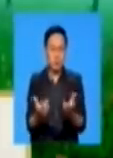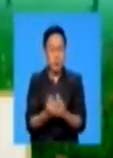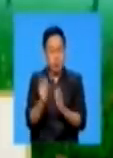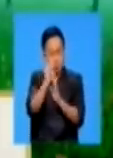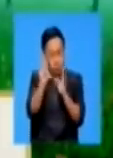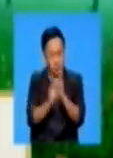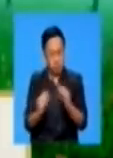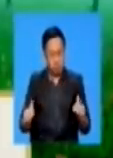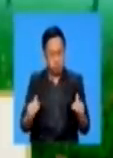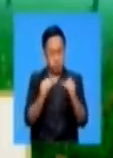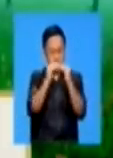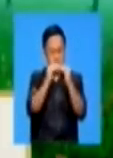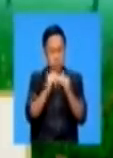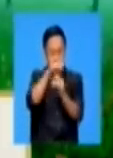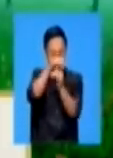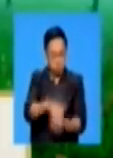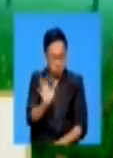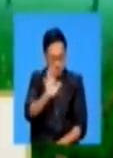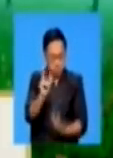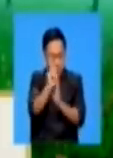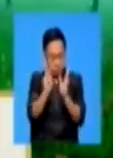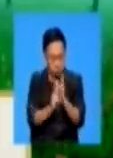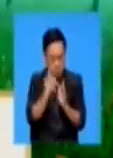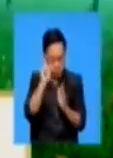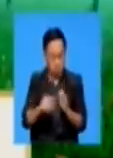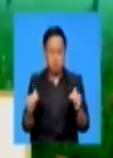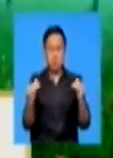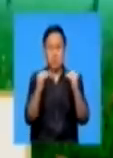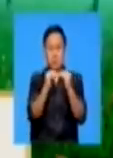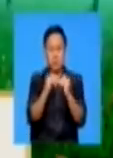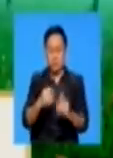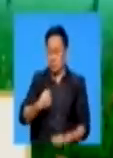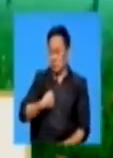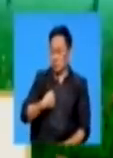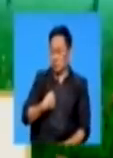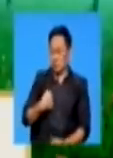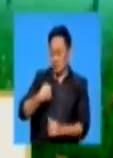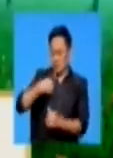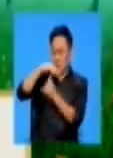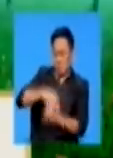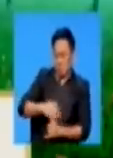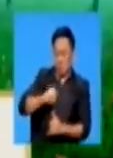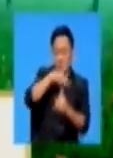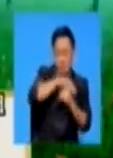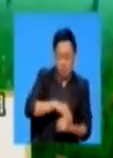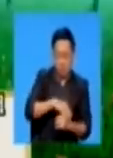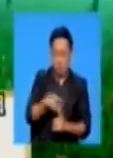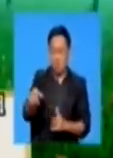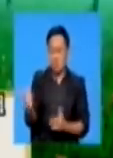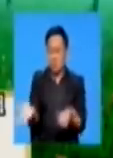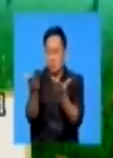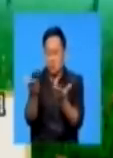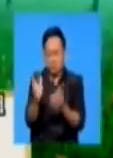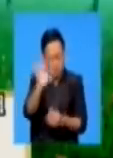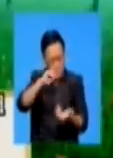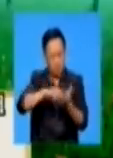ประชาชนผมต้องถามว่าแล้วท่านละเมิดสิทธิประชาชนคนอื่นเขาหรือไม่นะประเด็นอย่าพูดครั้งเดียวนะไม่ได้หรอกนะวันนี้กำลังปฏิรูปอยู่น